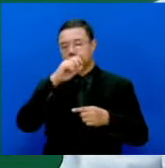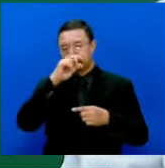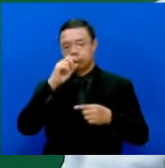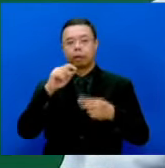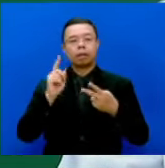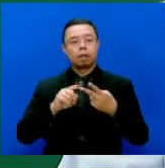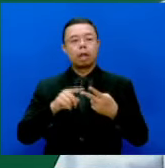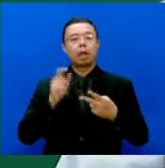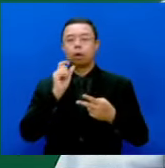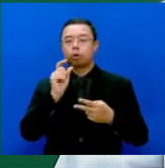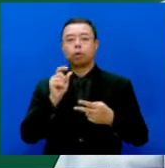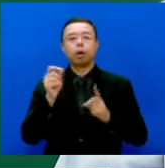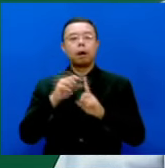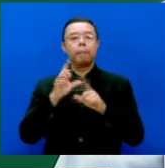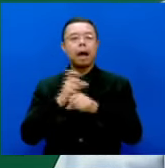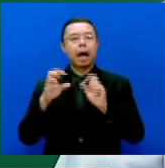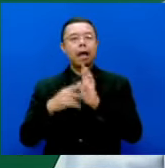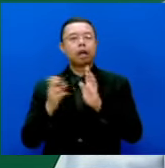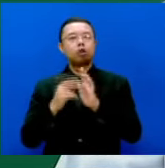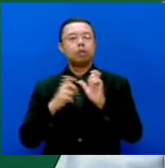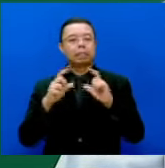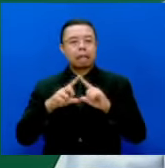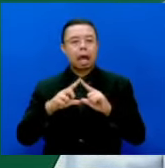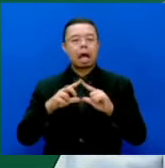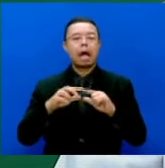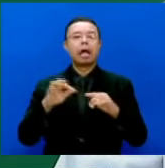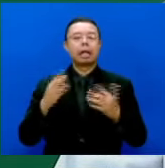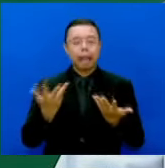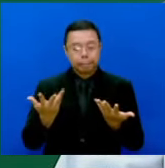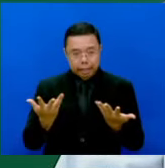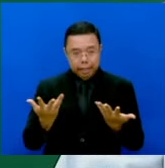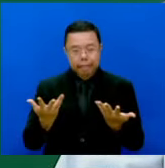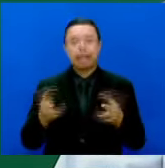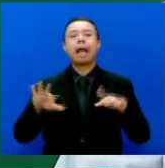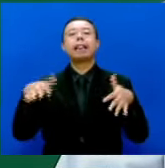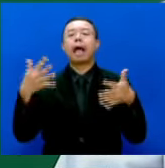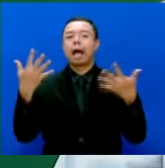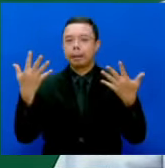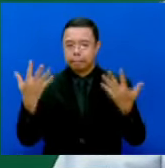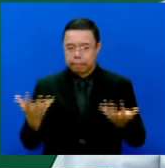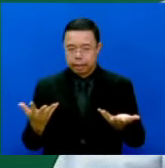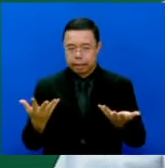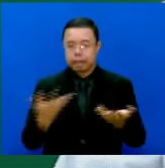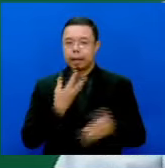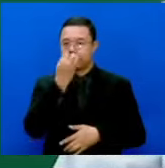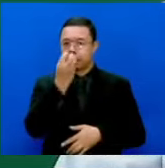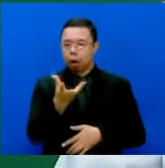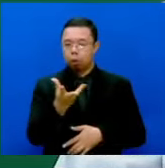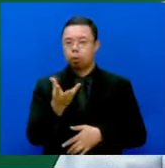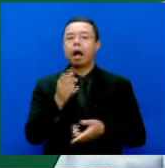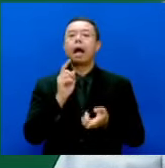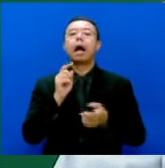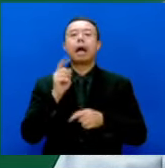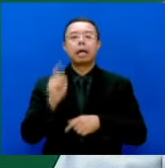pakarna dan fat NU tapi Ala ya Apapun yang